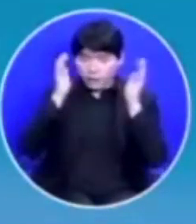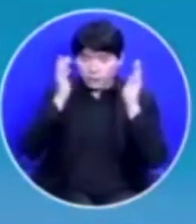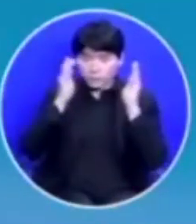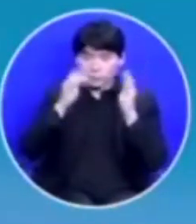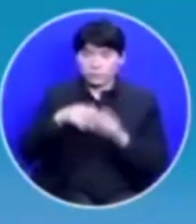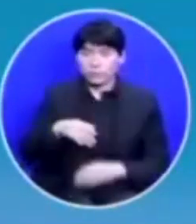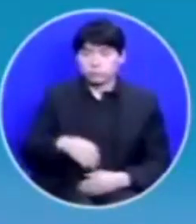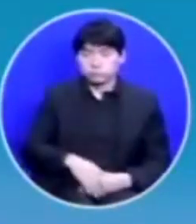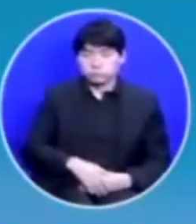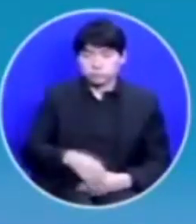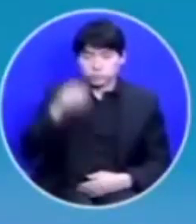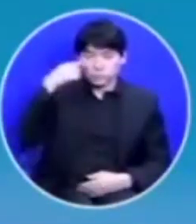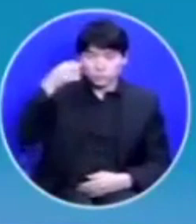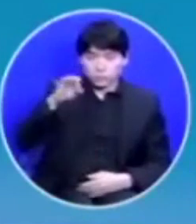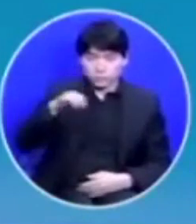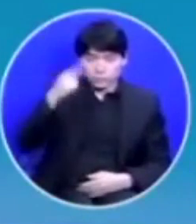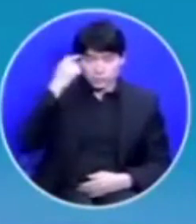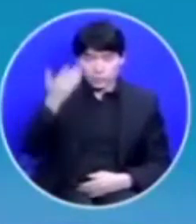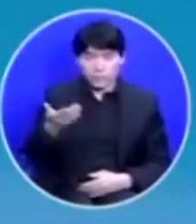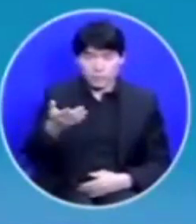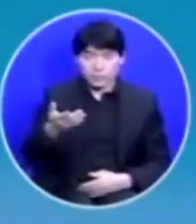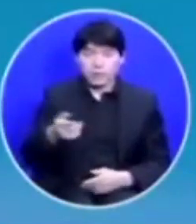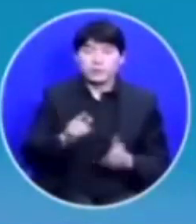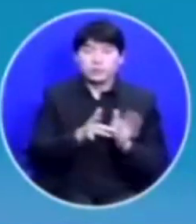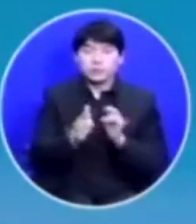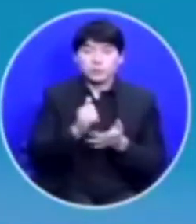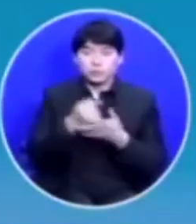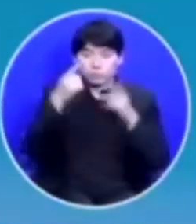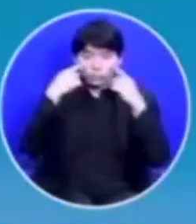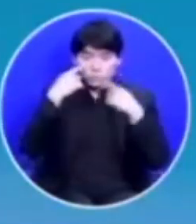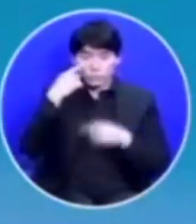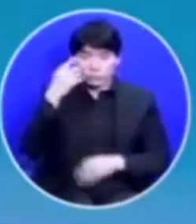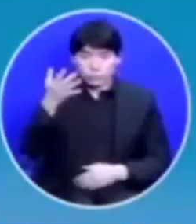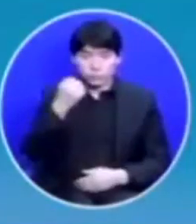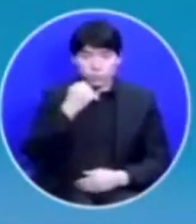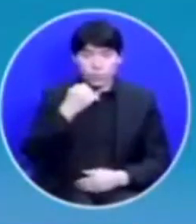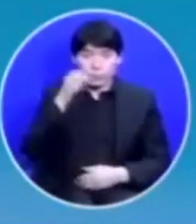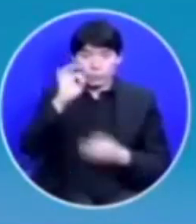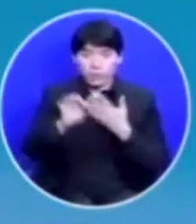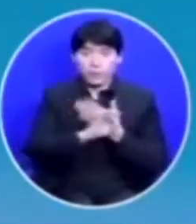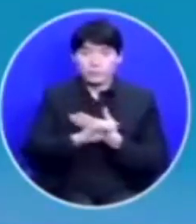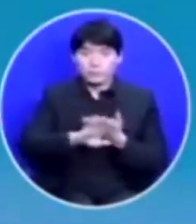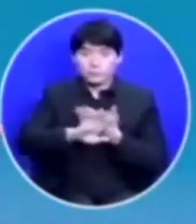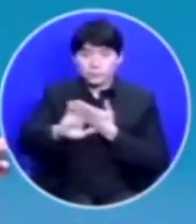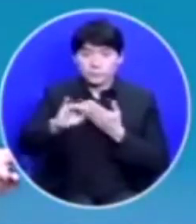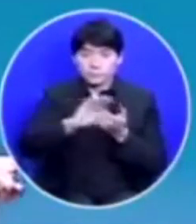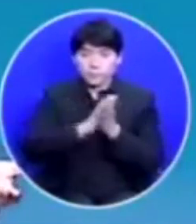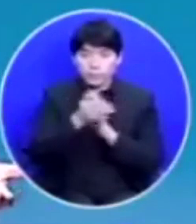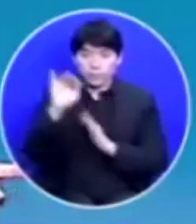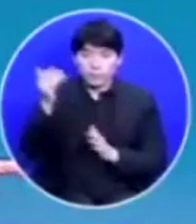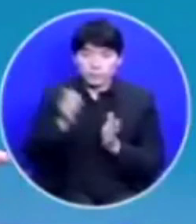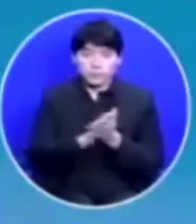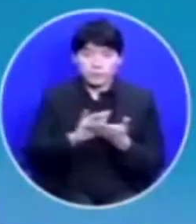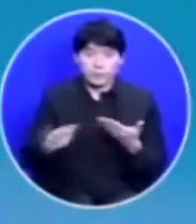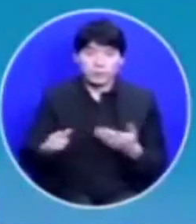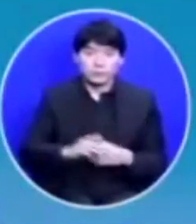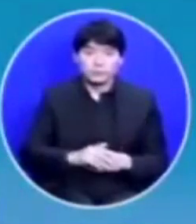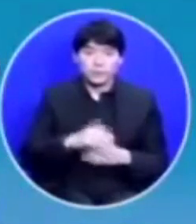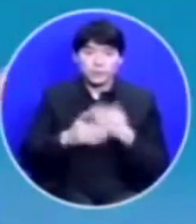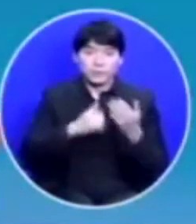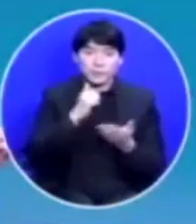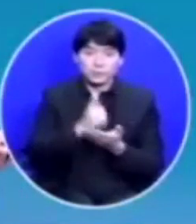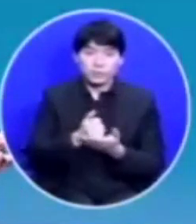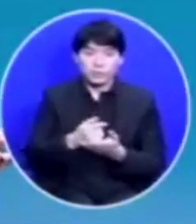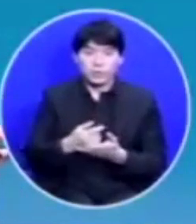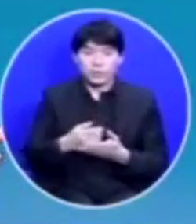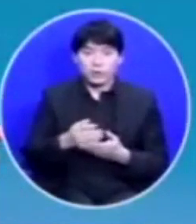기도해 보세요 그러면 놀라운 변화가 일어납니다 고린도전서 1장 27 절에서 28 절입니다 하나님께서 세상의 미련한